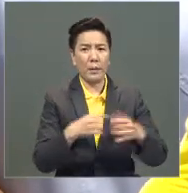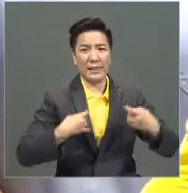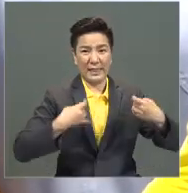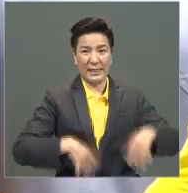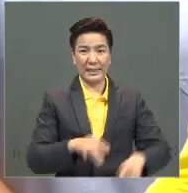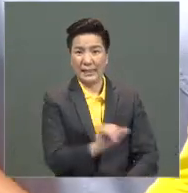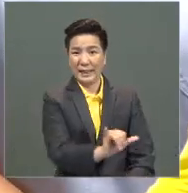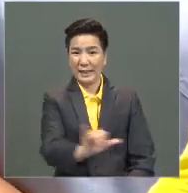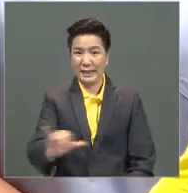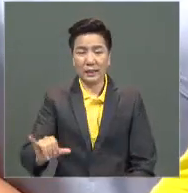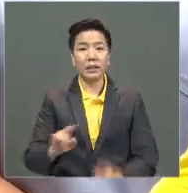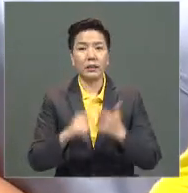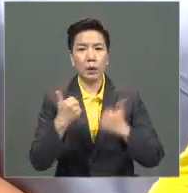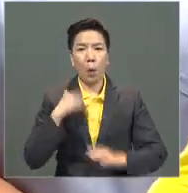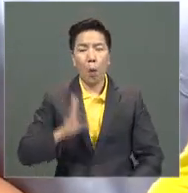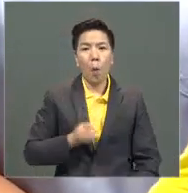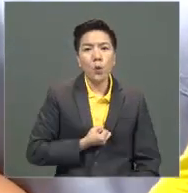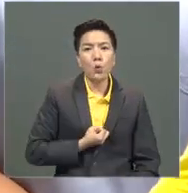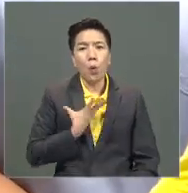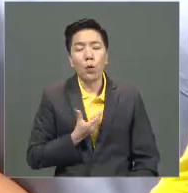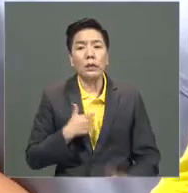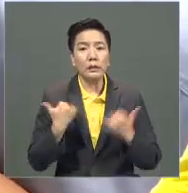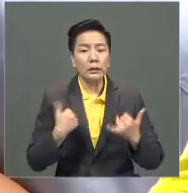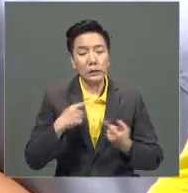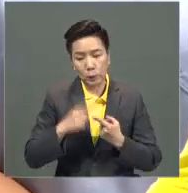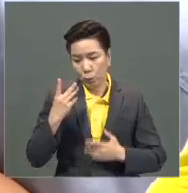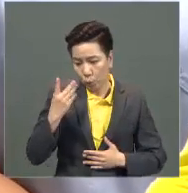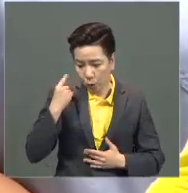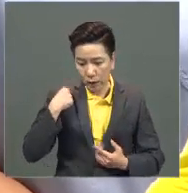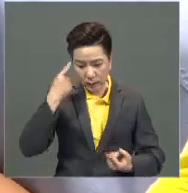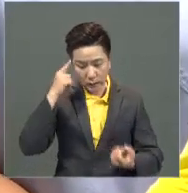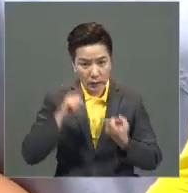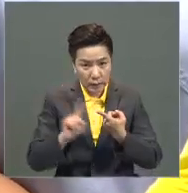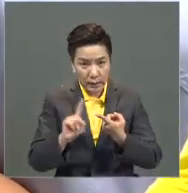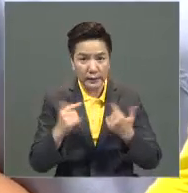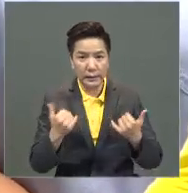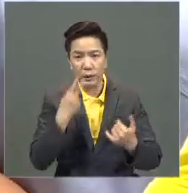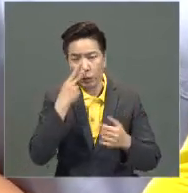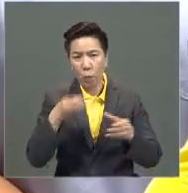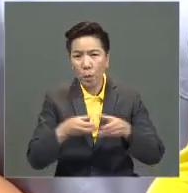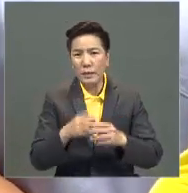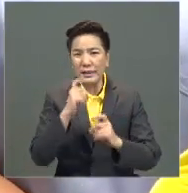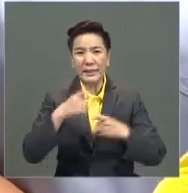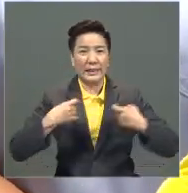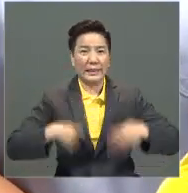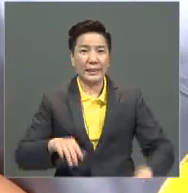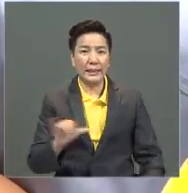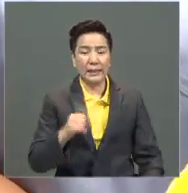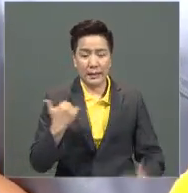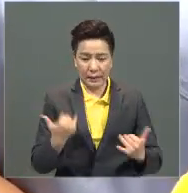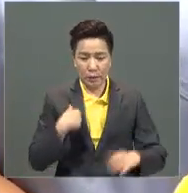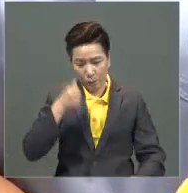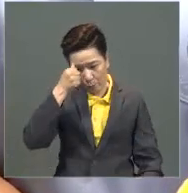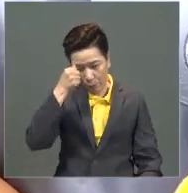ากให้คนที่ตกใจมานะคะซึ่งเมื่อวานนี้เราอาจจะยังไม่ได้ เน้นกลุ่มเสี่ยงแต่วันนี้แล้วก็อีก14